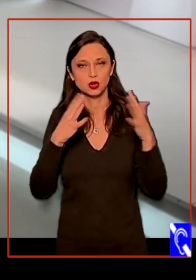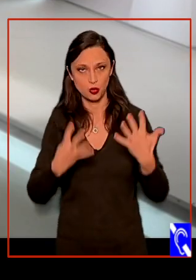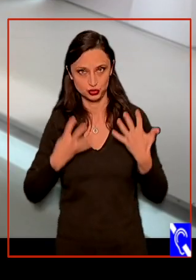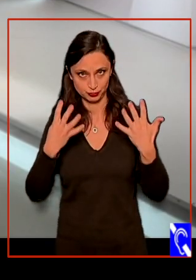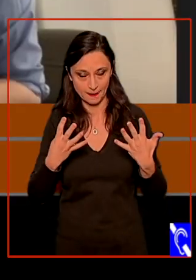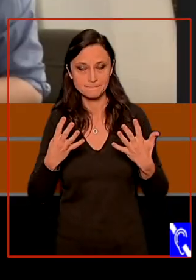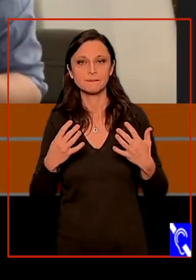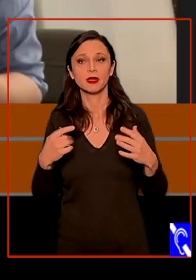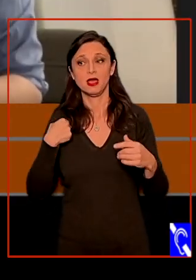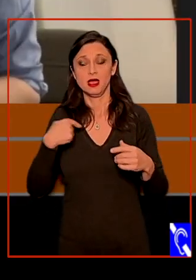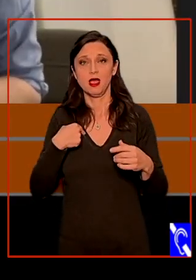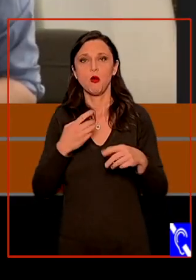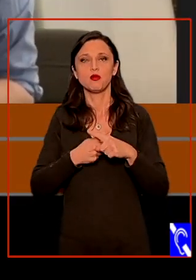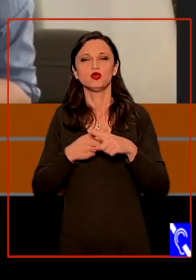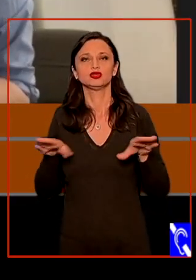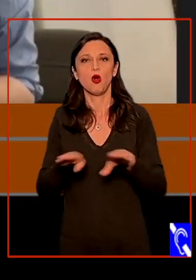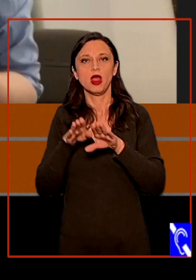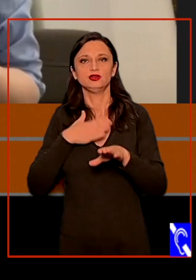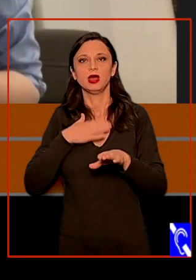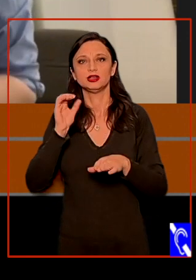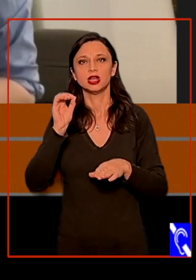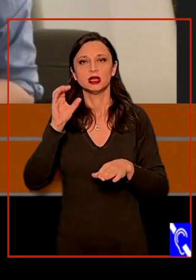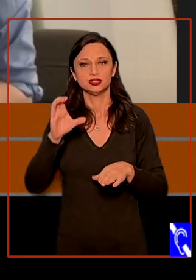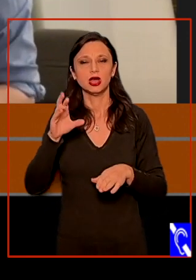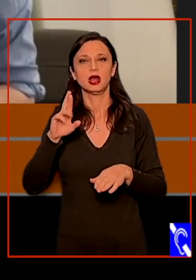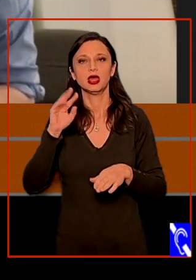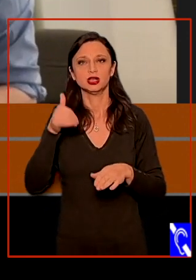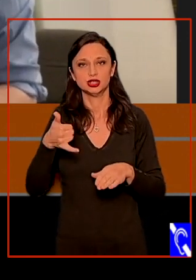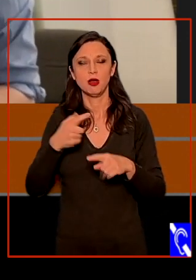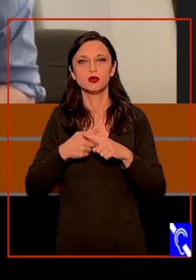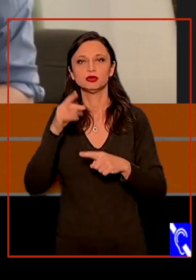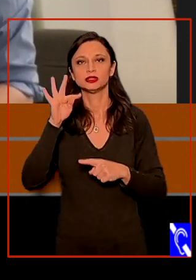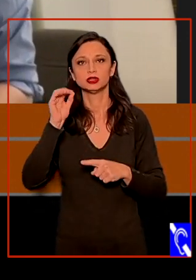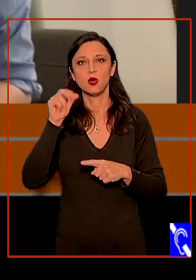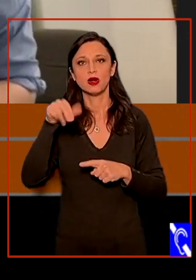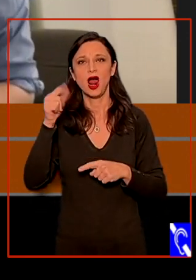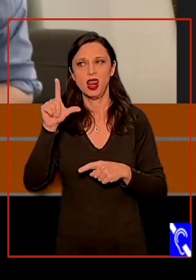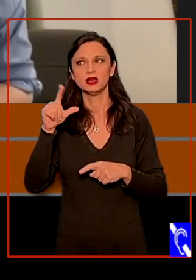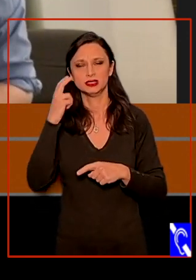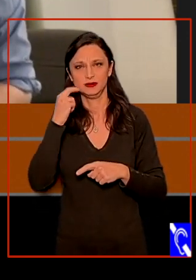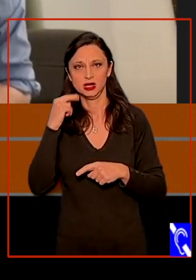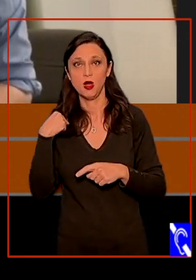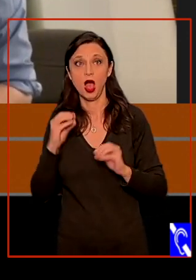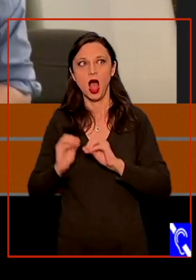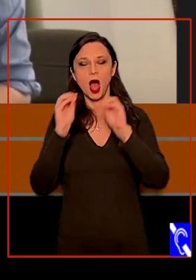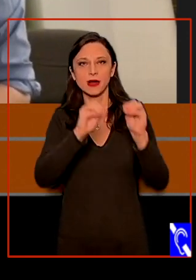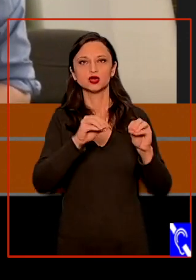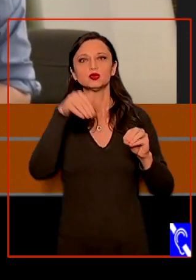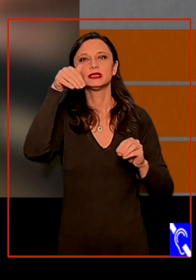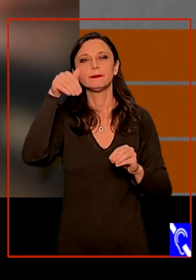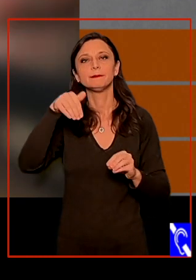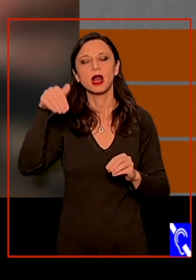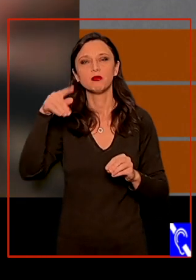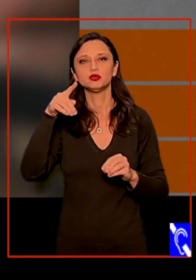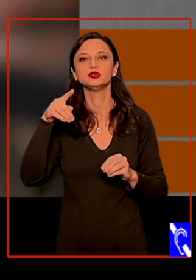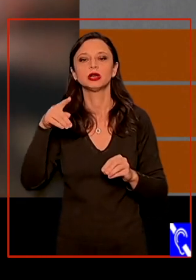cu colegii mei de la CRJ și de la Sibiu, de la Tonal, am ajuns într-o vizită inopinată în Sighetul Marmației,